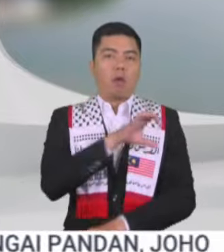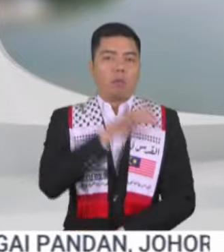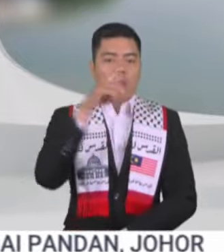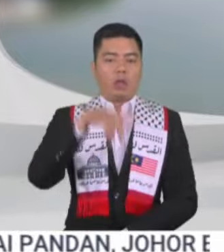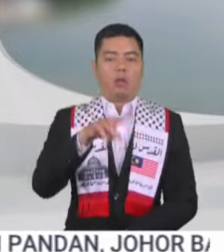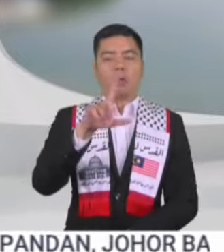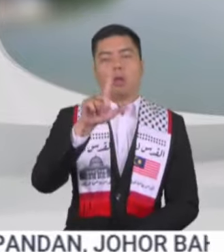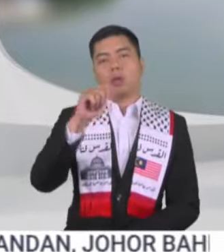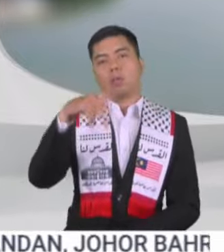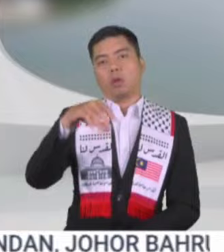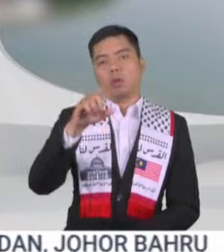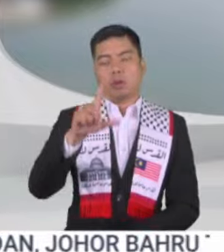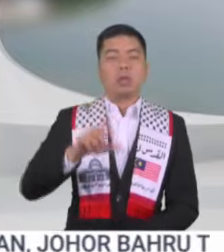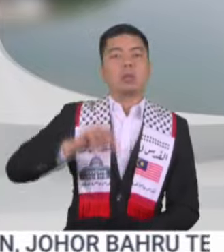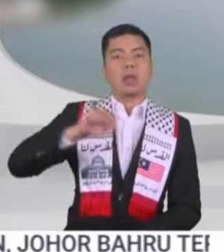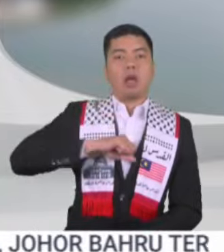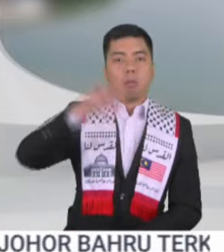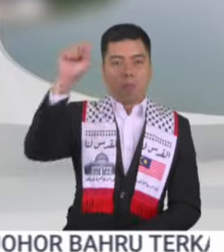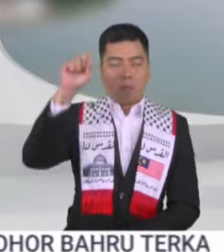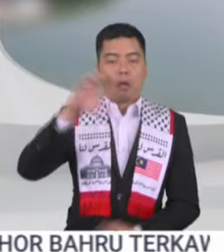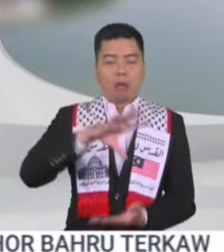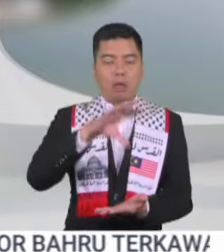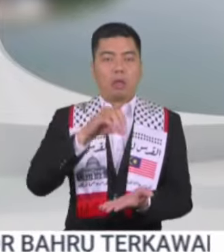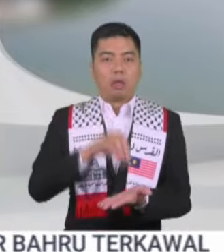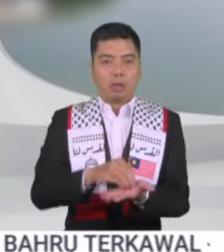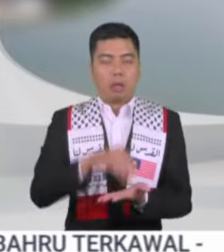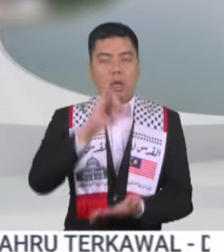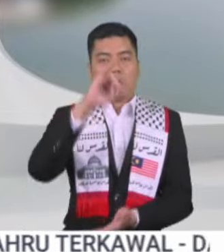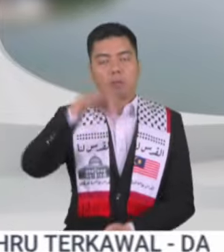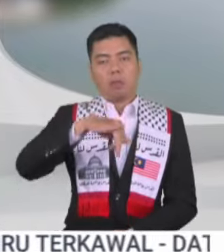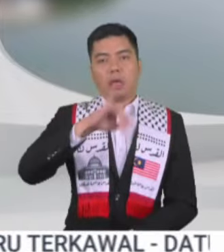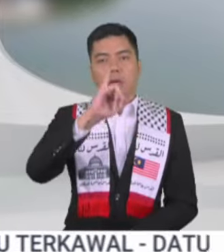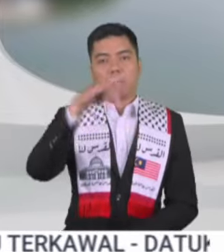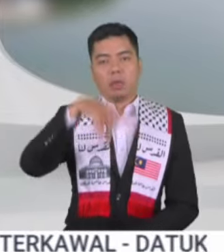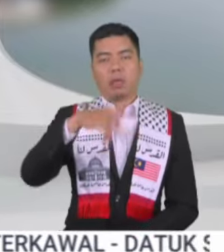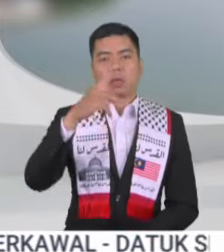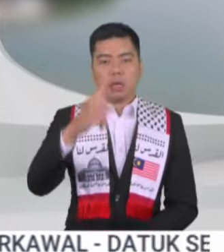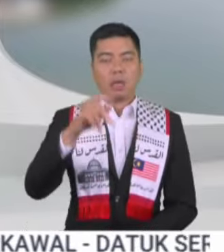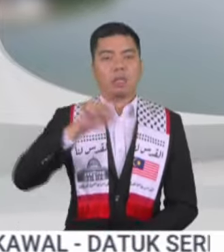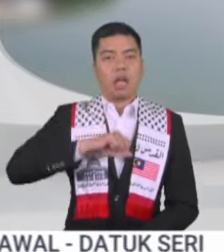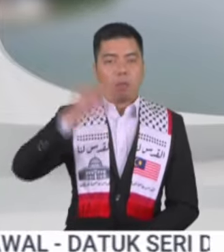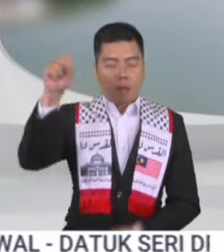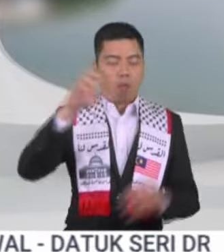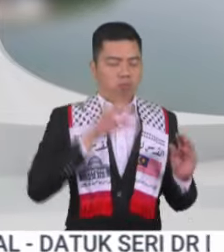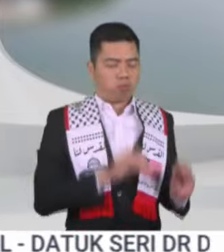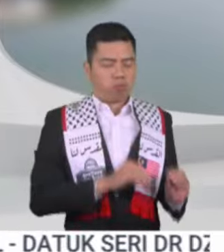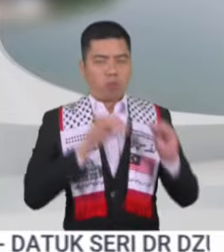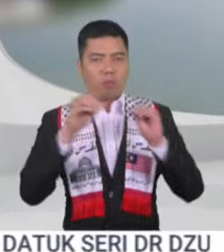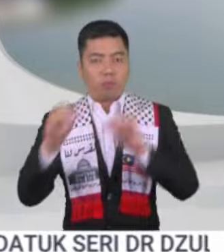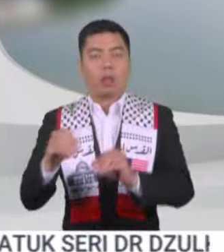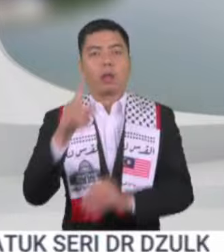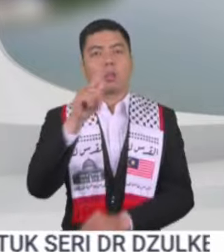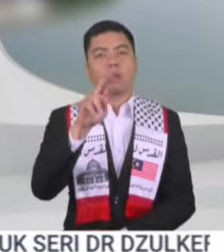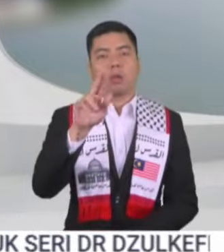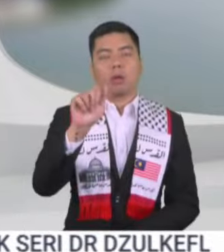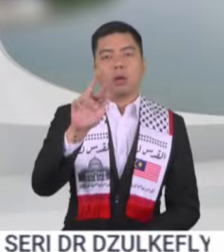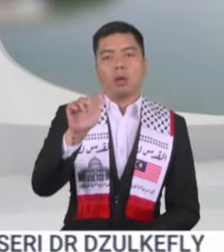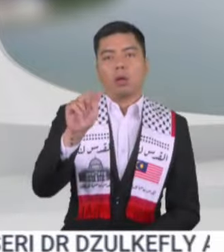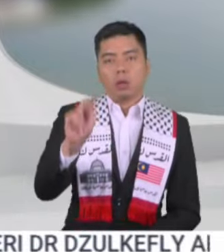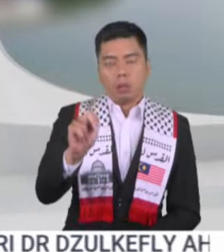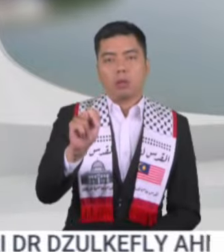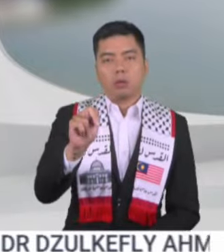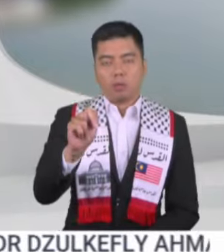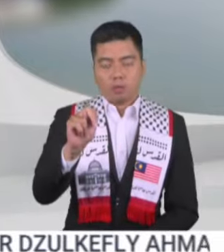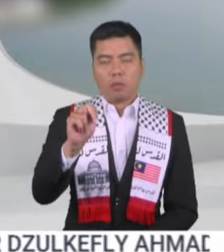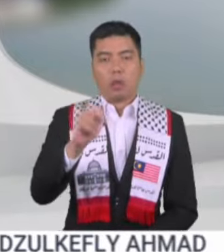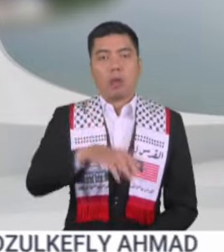Sabah yang terletak di Ibu pejabat polis kontinen IPK Sabah akan dipindahkan ke daerah tuaran pesurutjaya polis